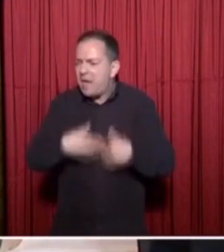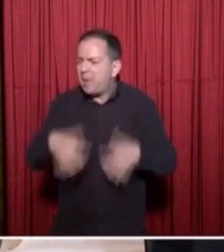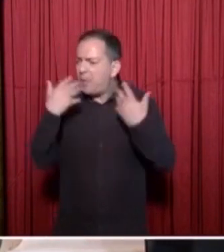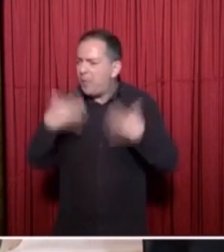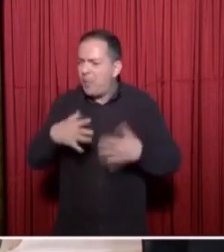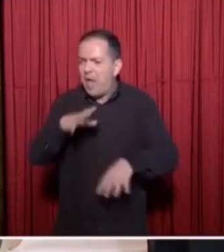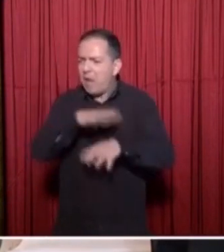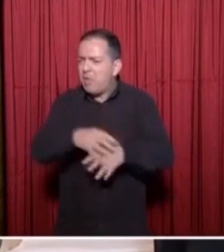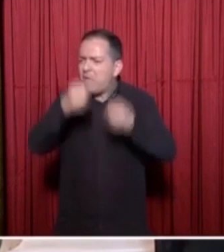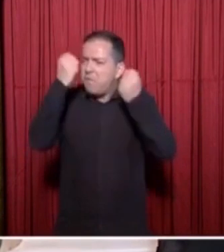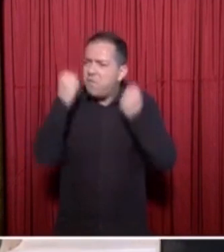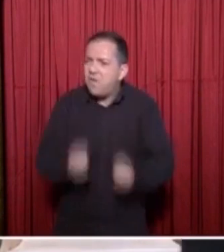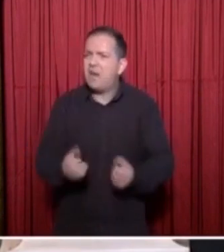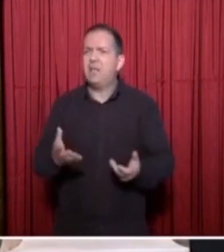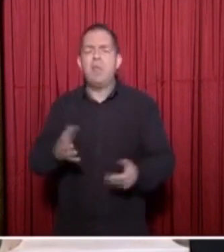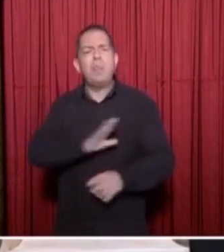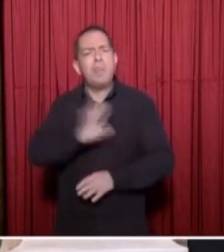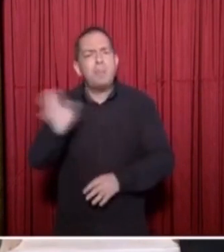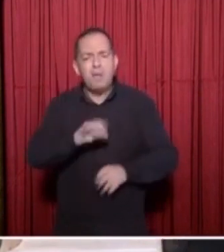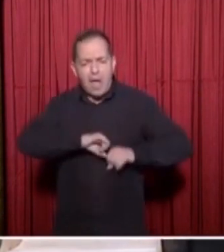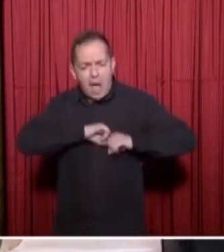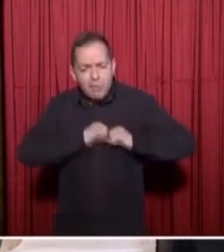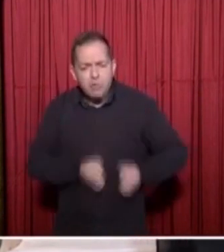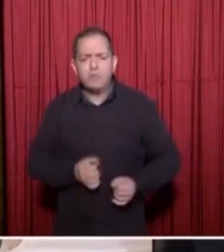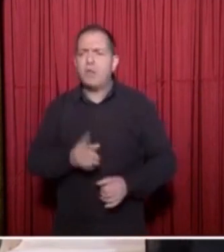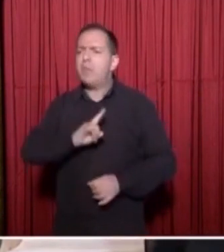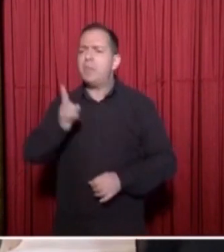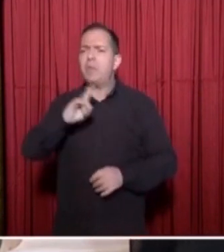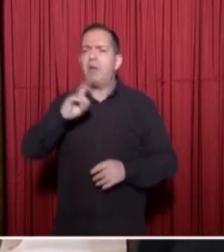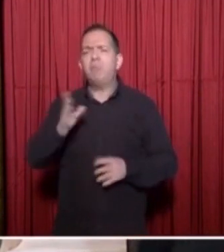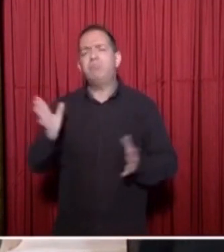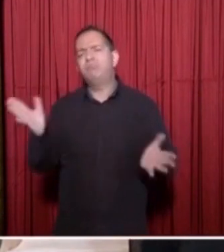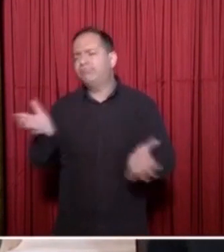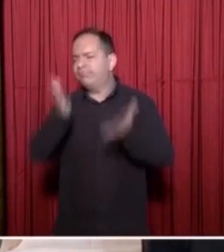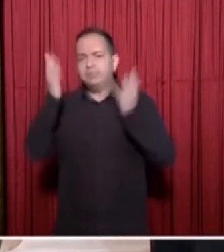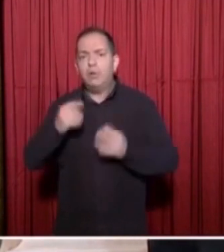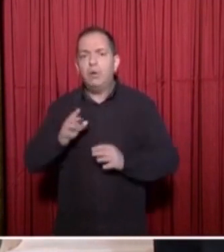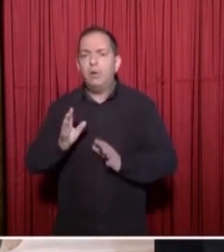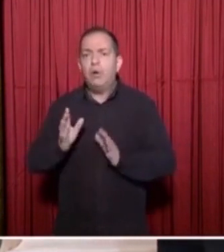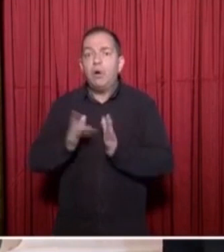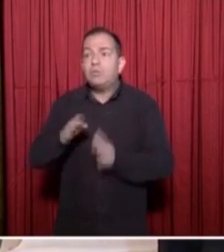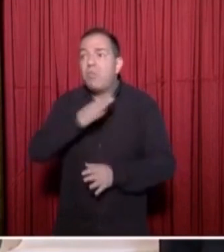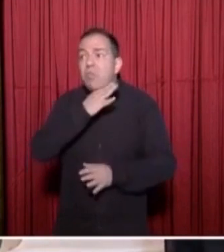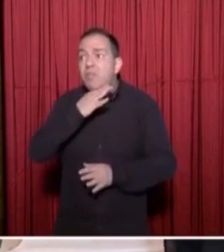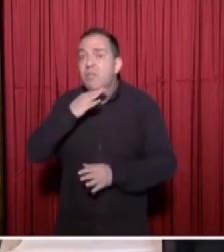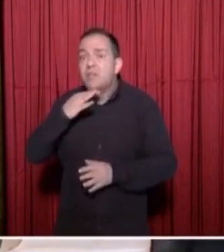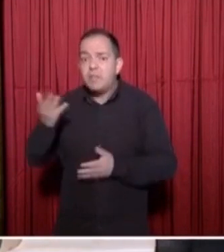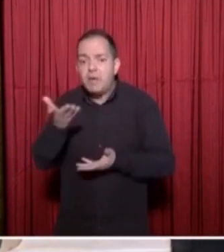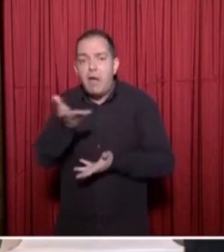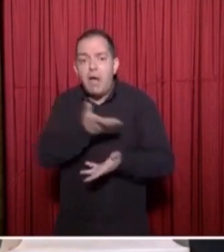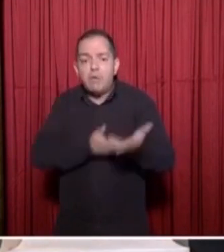επιτρέπεται εις ουδένα η απελπισία. Ο Χριστός για μας έγινε θυσία και λύτρων